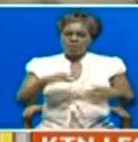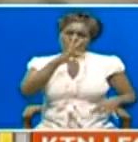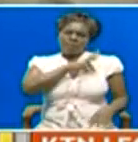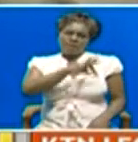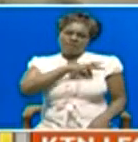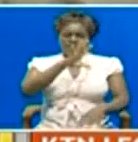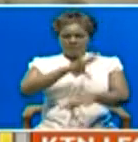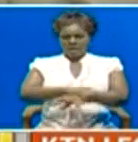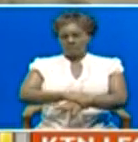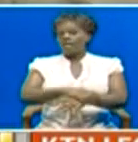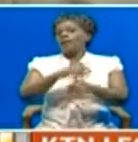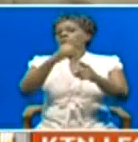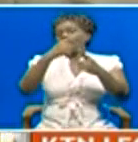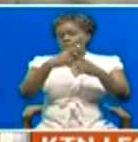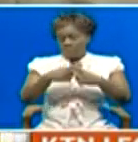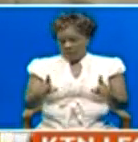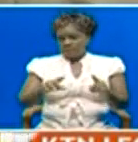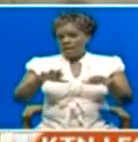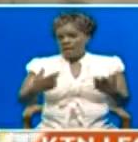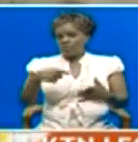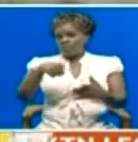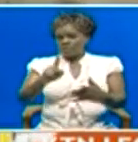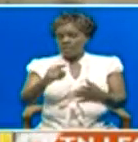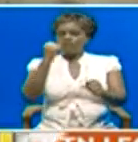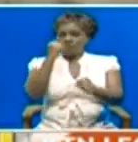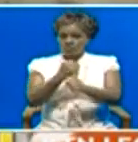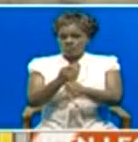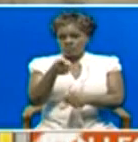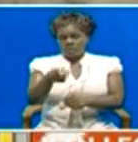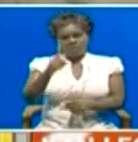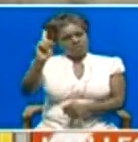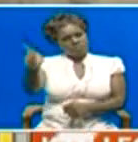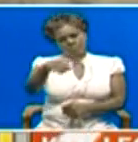but then the manner in which they do the quarrying activities is actually not according to the law.